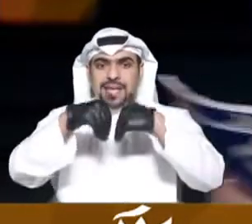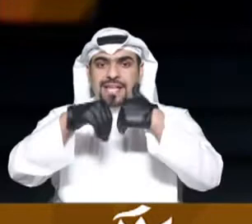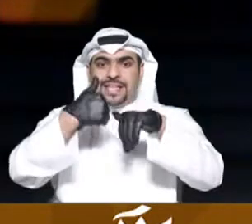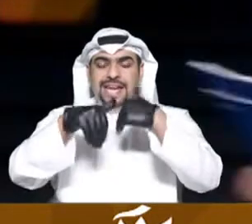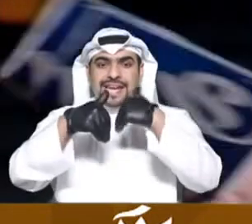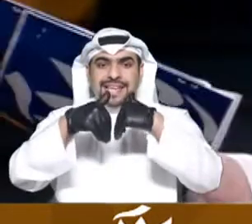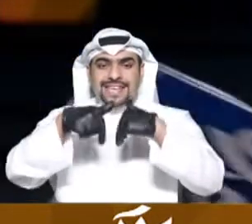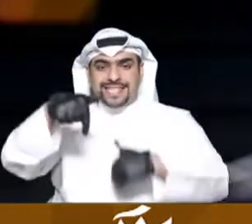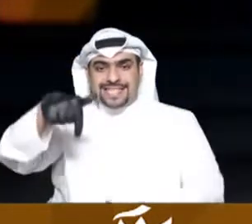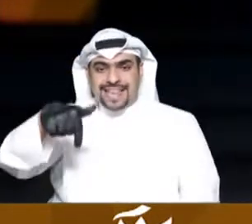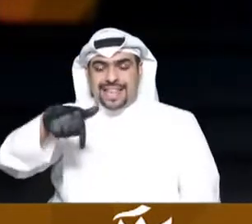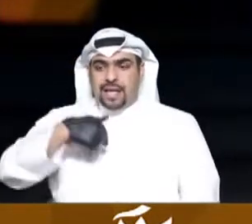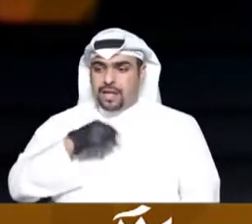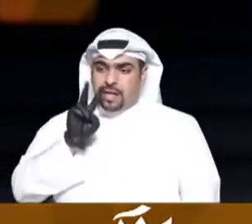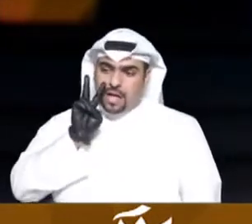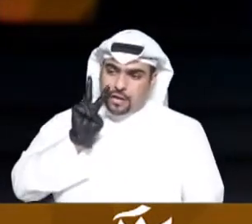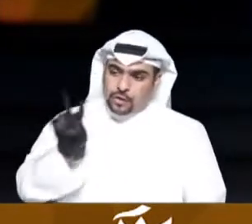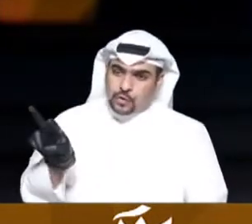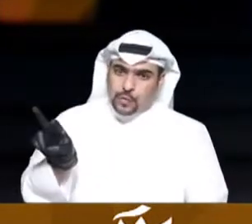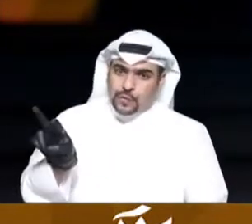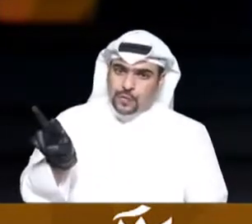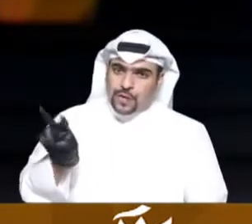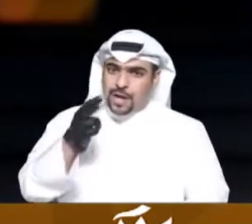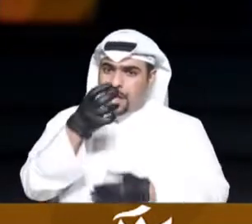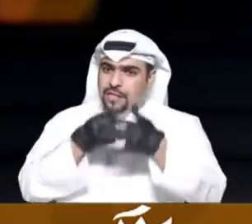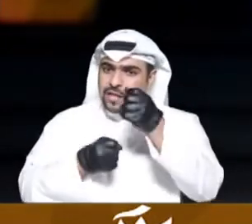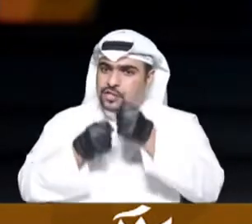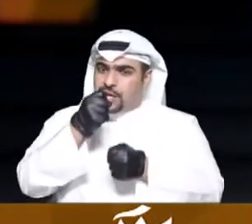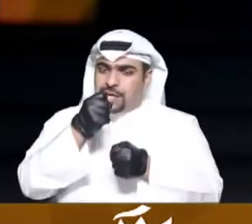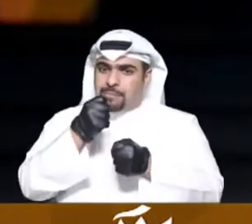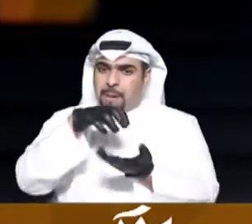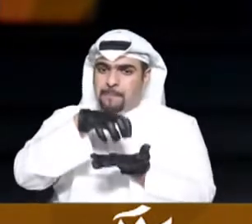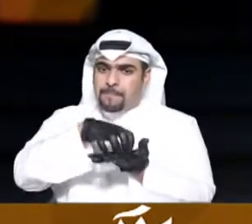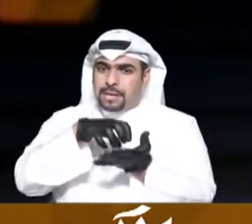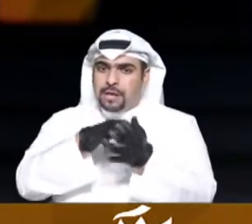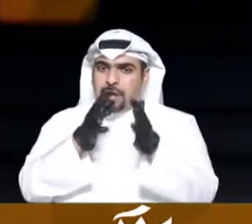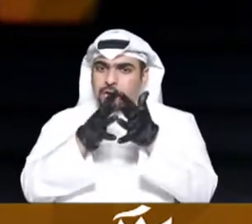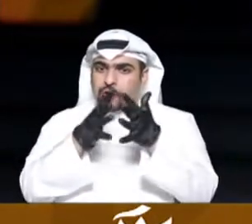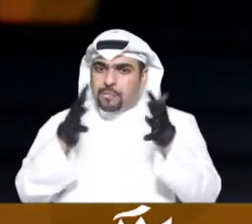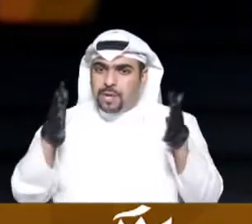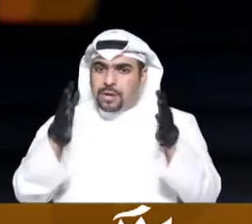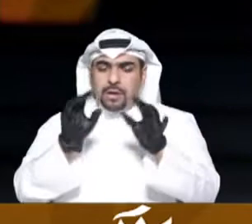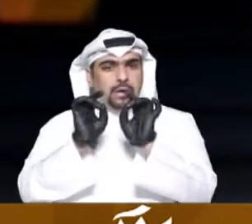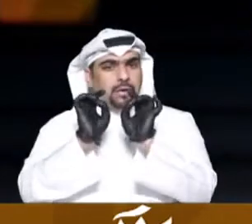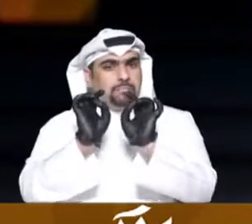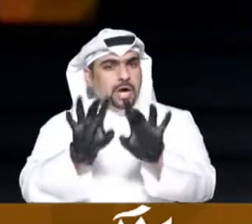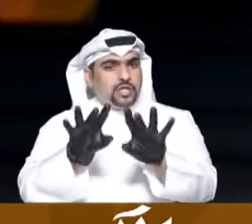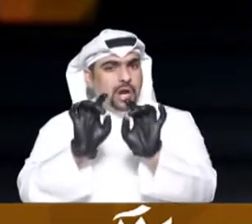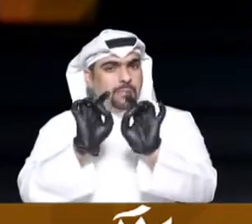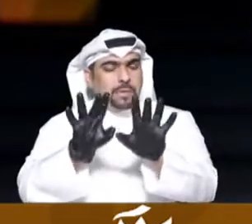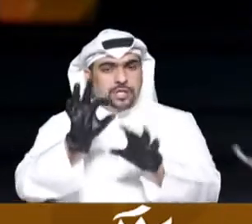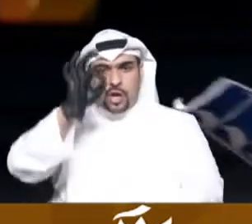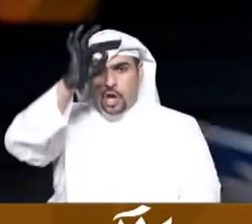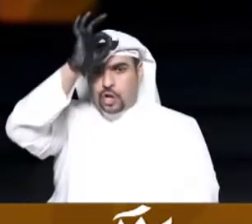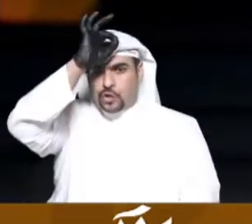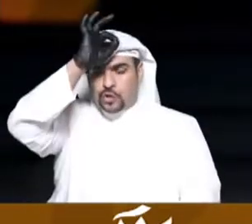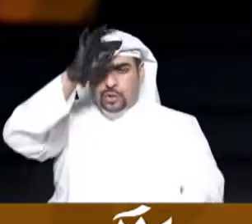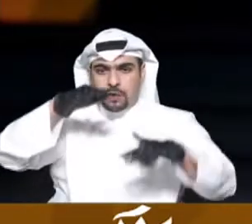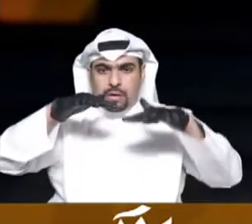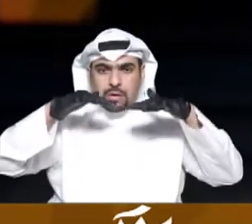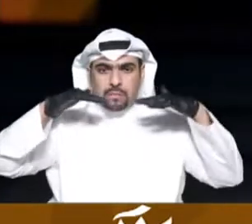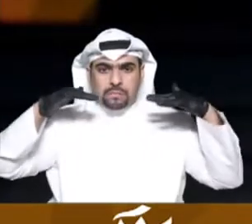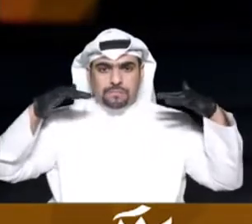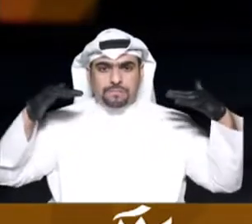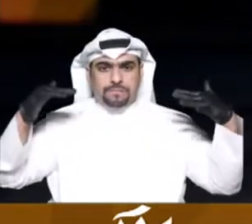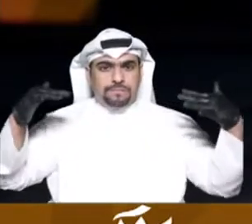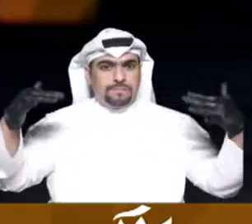جلب الشيوخ على اليمين. صح. يعني منطقه كبيره الحقيقه. صح. لكن اشوف ما شاء الله لا قوه الا بالله، تواجد امني كثيف. صح. كل دوريه بينها